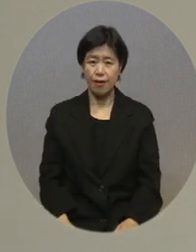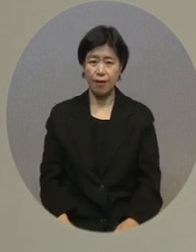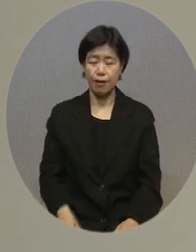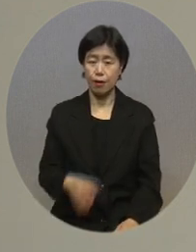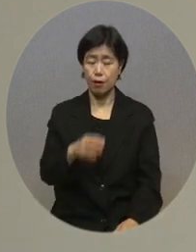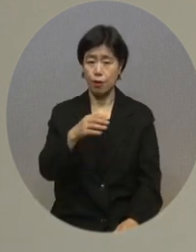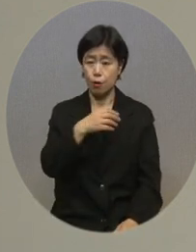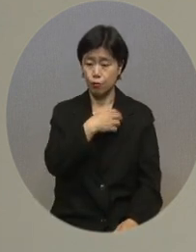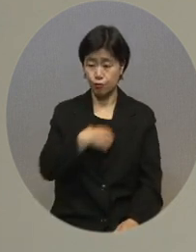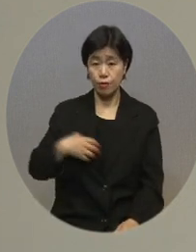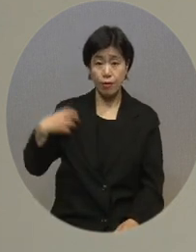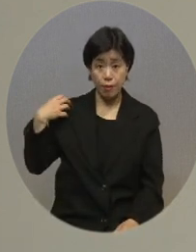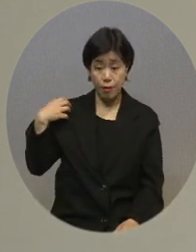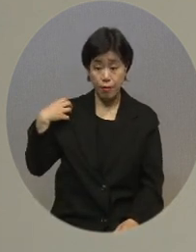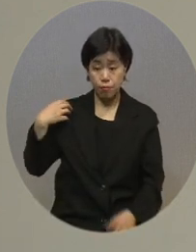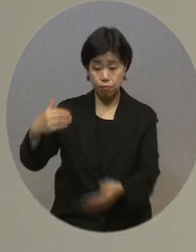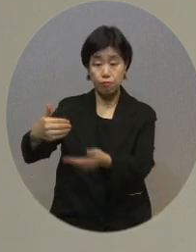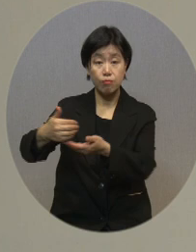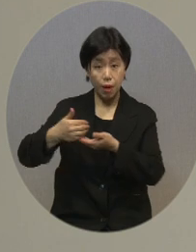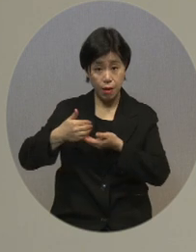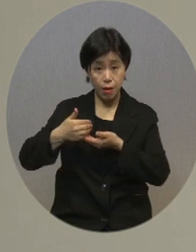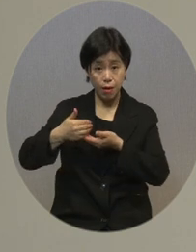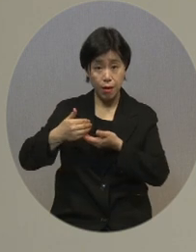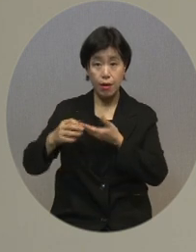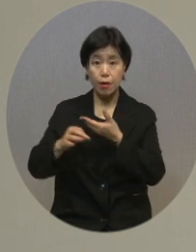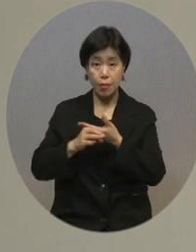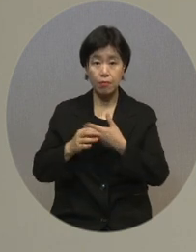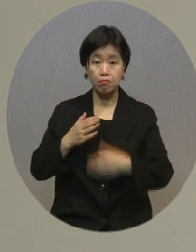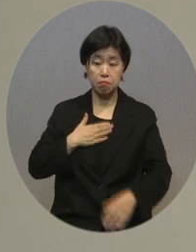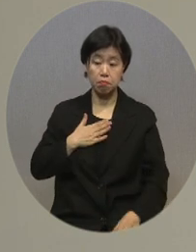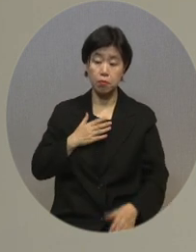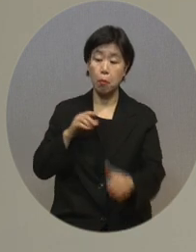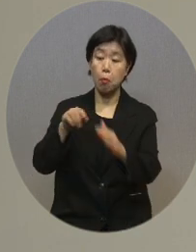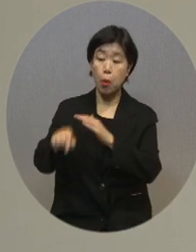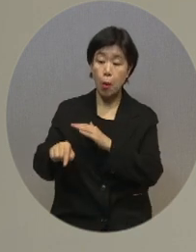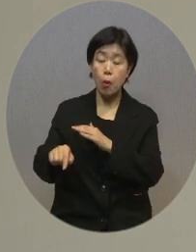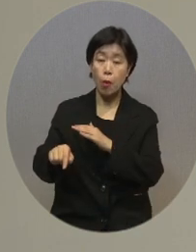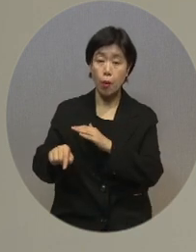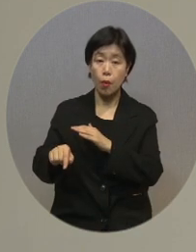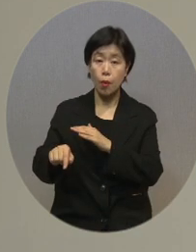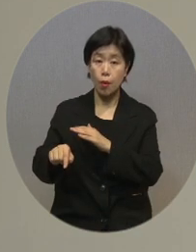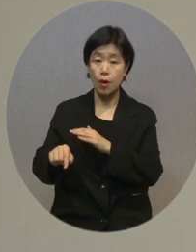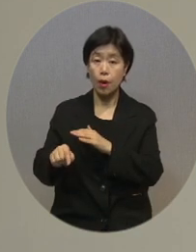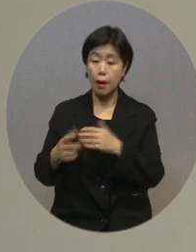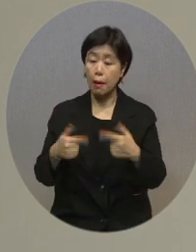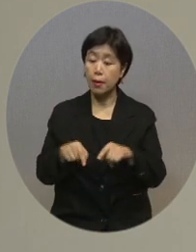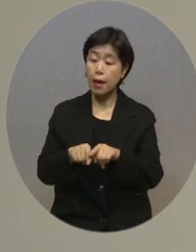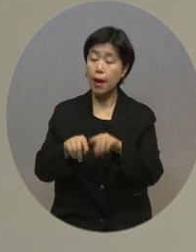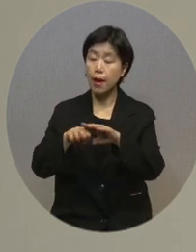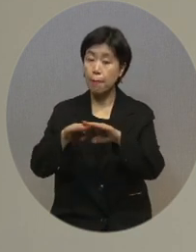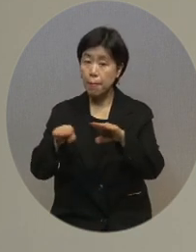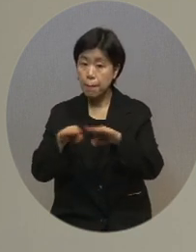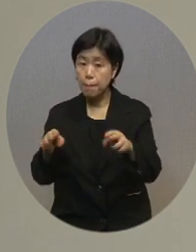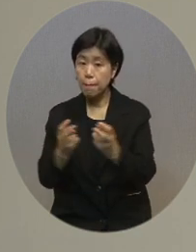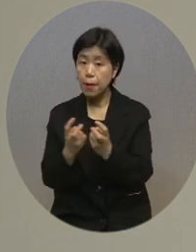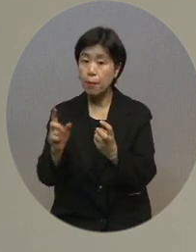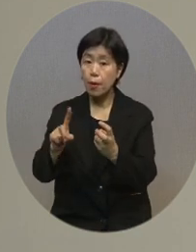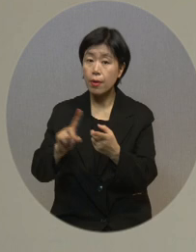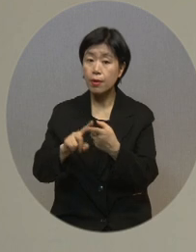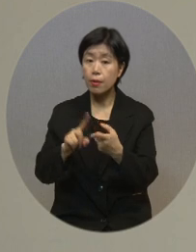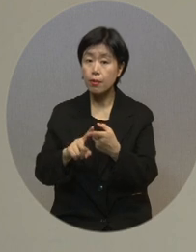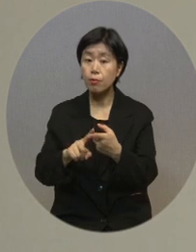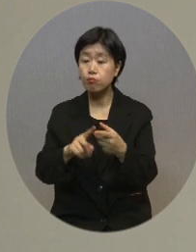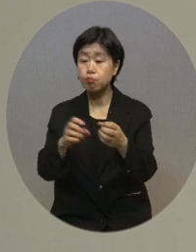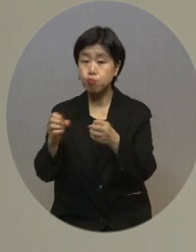좀 얘기해 주시면 저희 구청이 가서 중재를 합니다. 그리고 또 해결 방안을 찾고요. 그래서 한 1년을